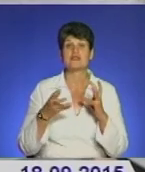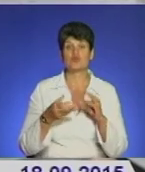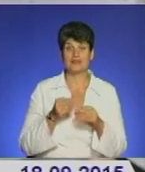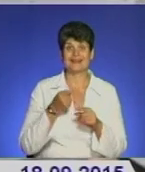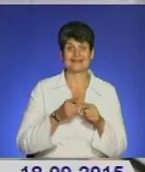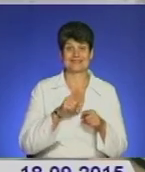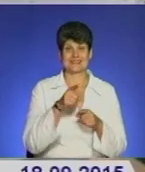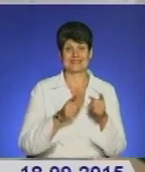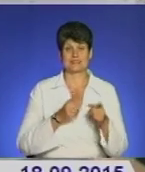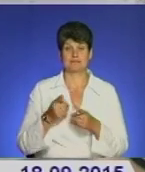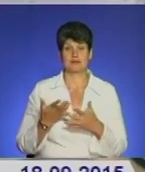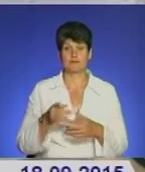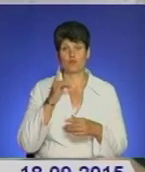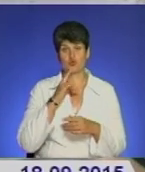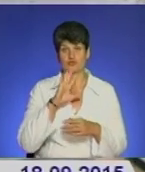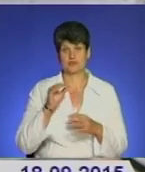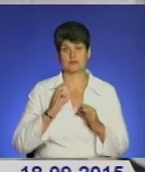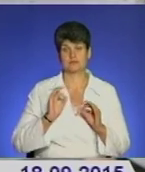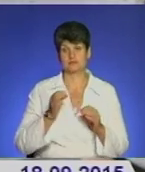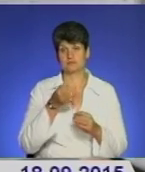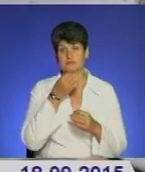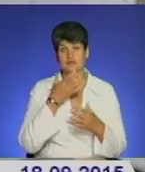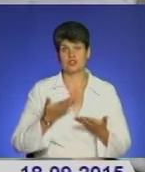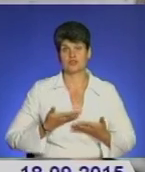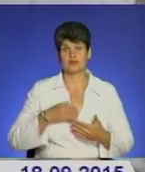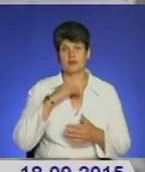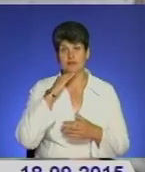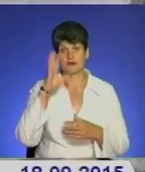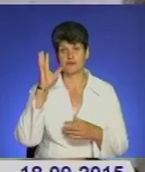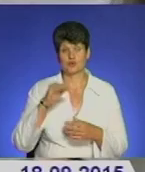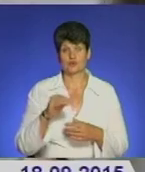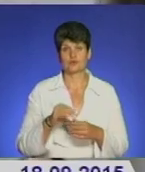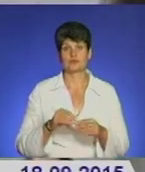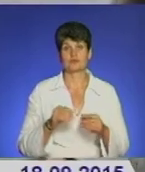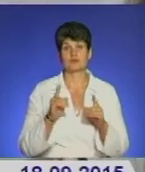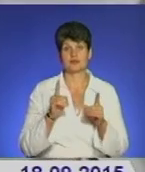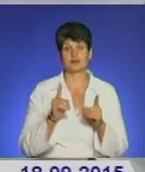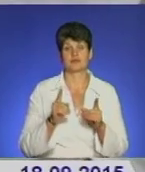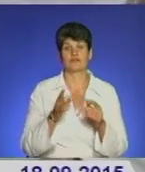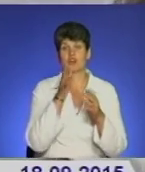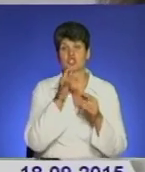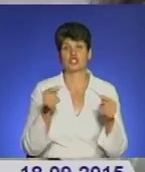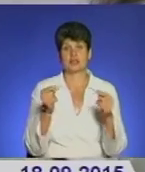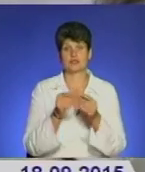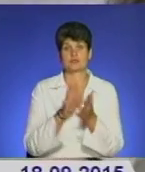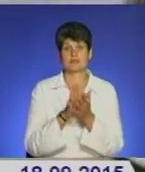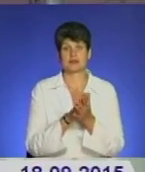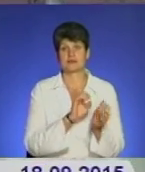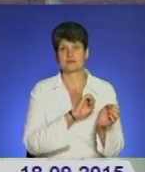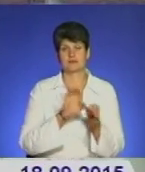всіх змін. Поки що ну, все задовільняє, для життя вистачає всього. Ну, щоб чесно сміття вивозили, і це буде